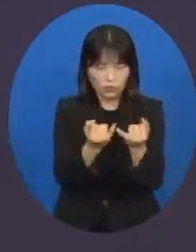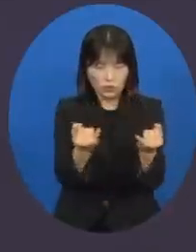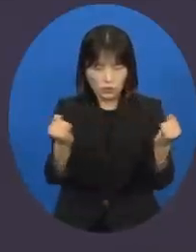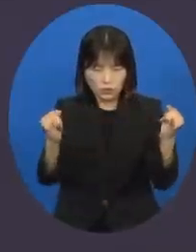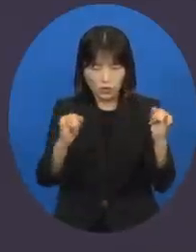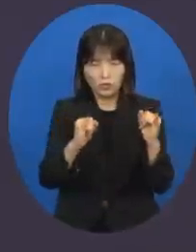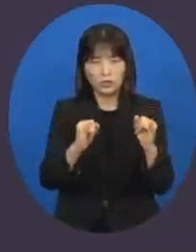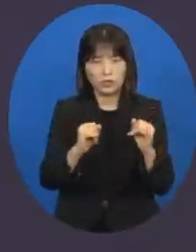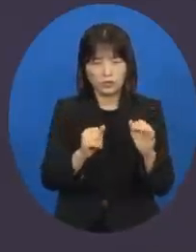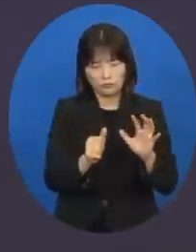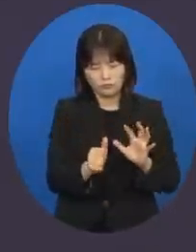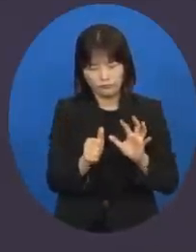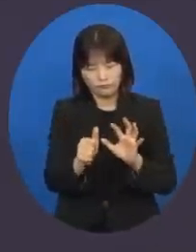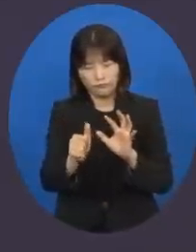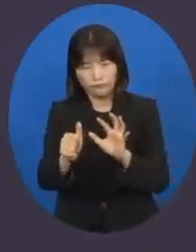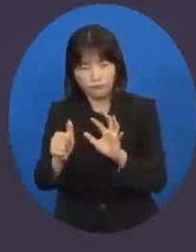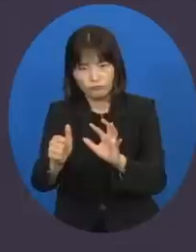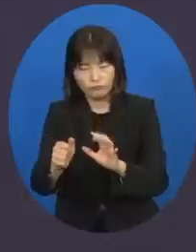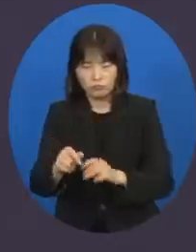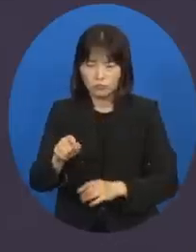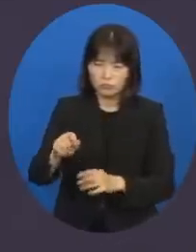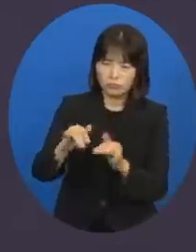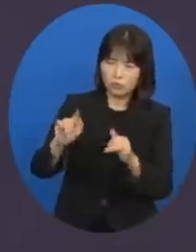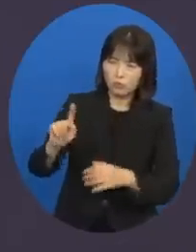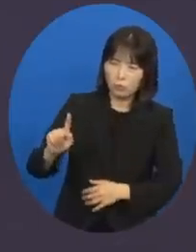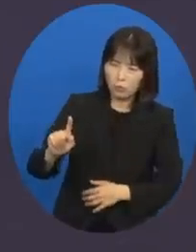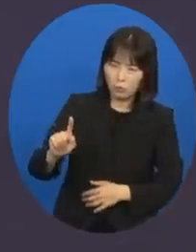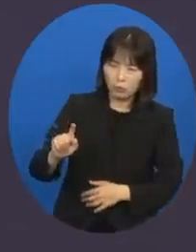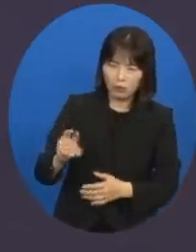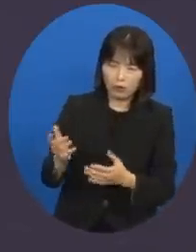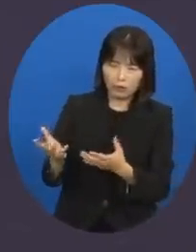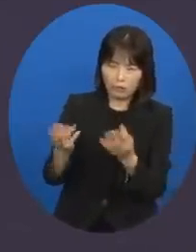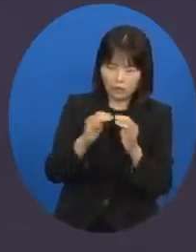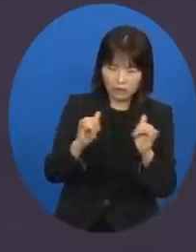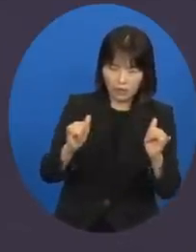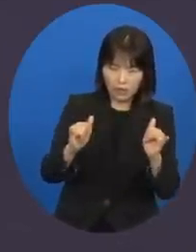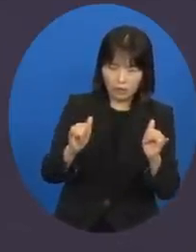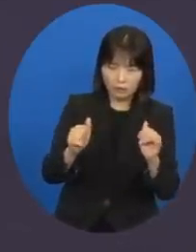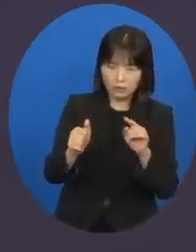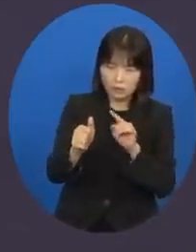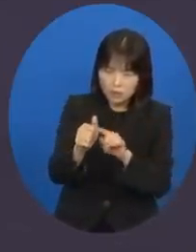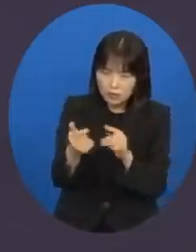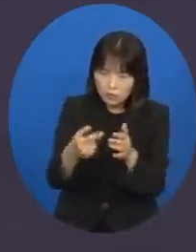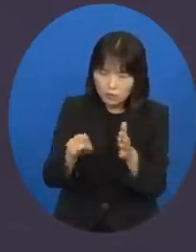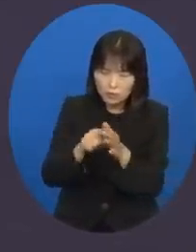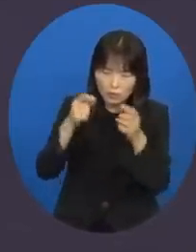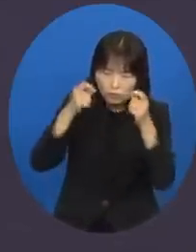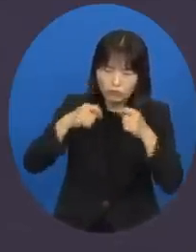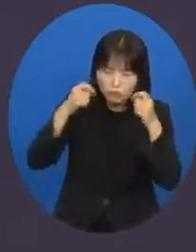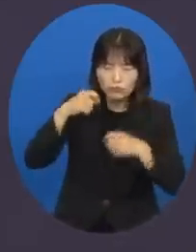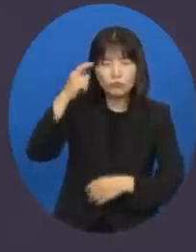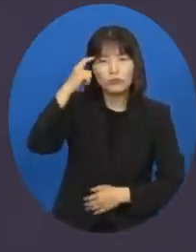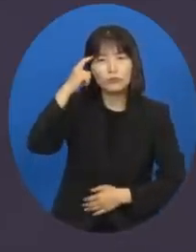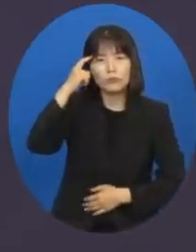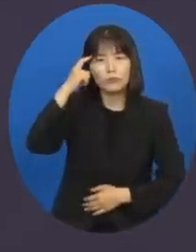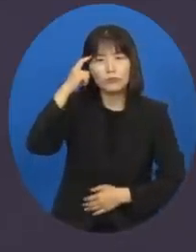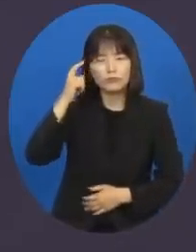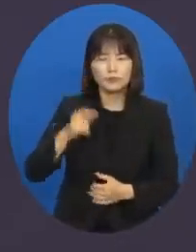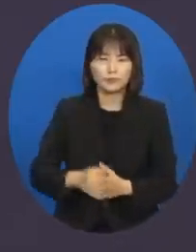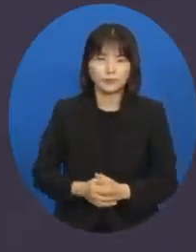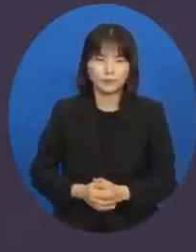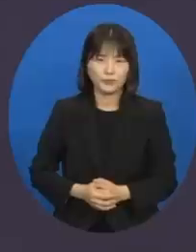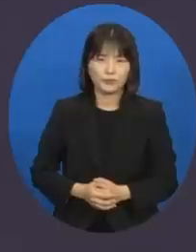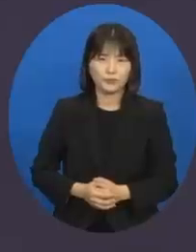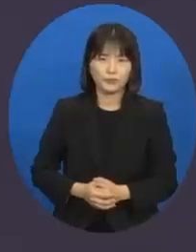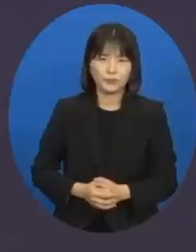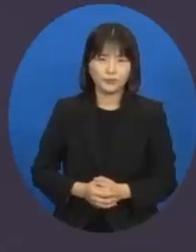따라오는지라. 아니 도대체 이 사람은 뭐길래 이렇게 많은 사람들이 이를 그를 위해서 우는가? 뭔가 이